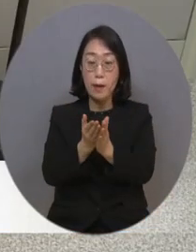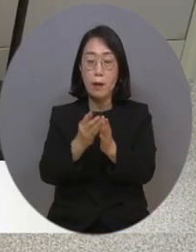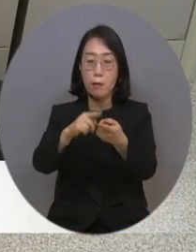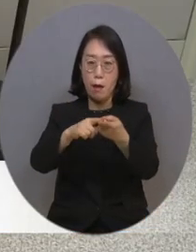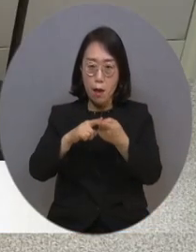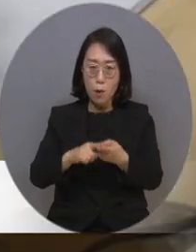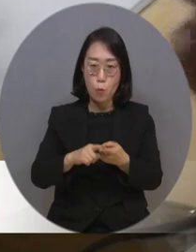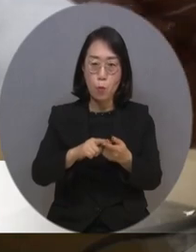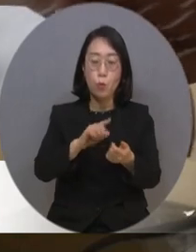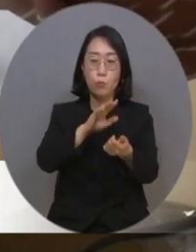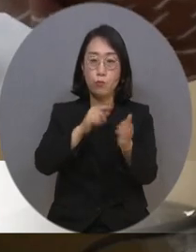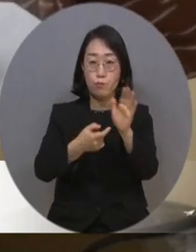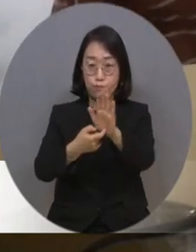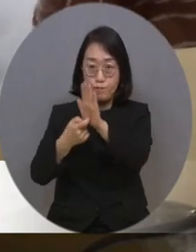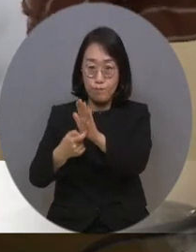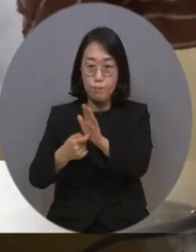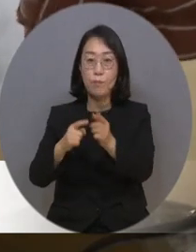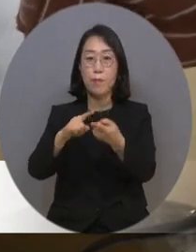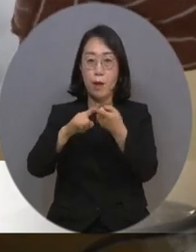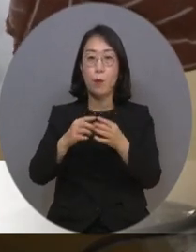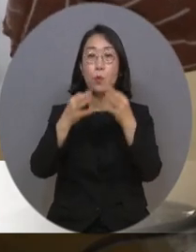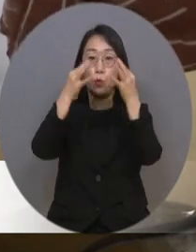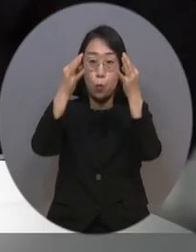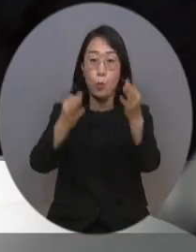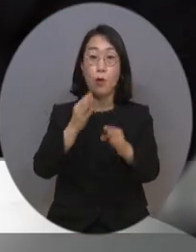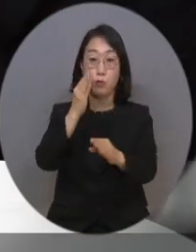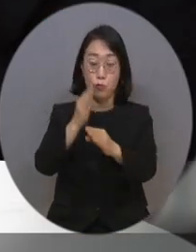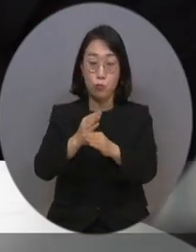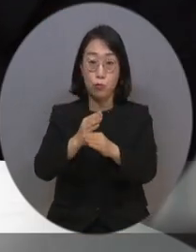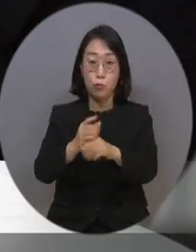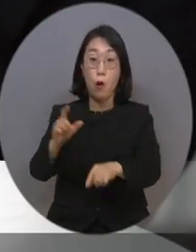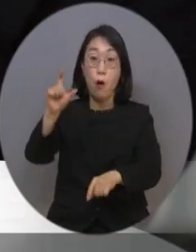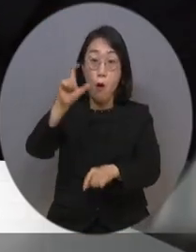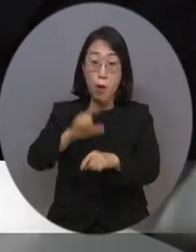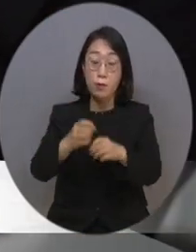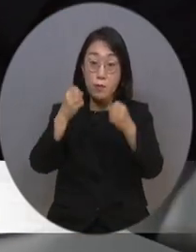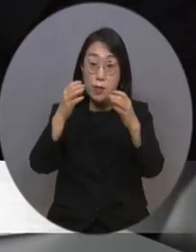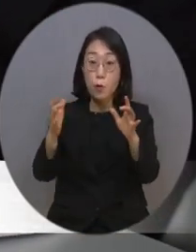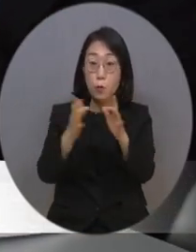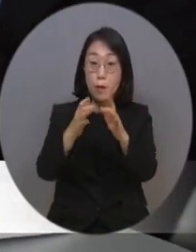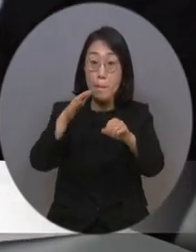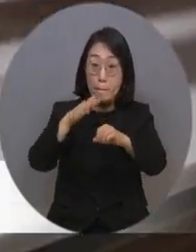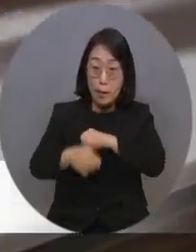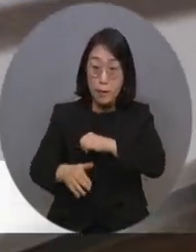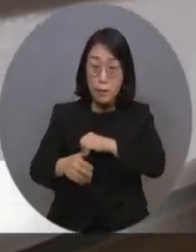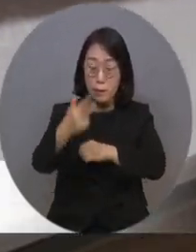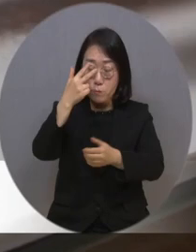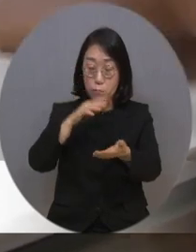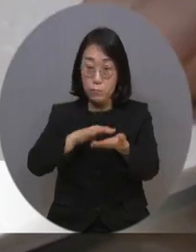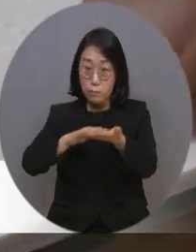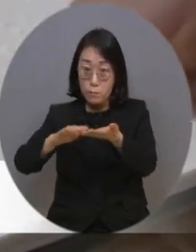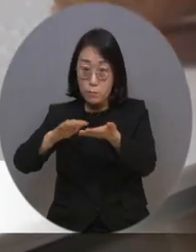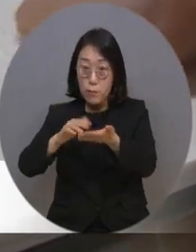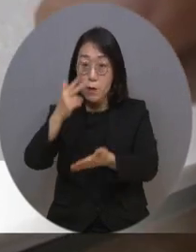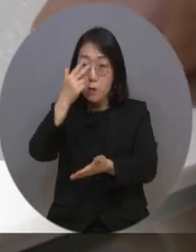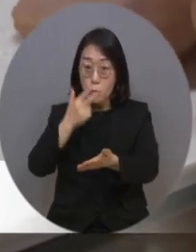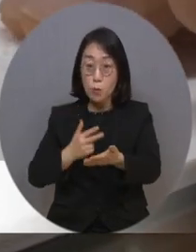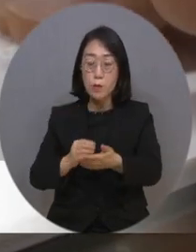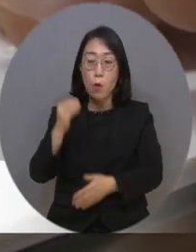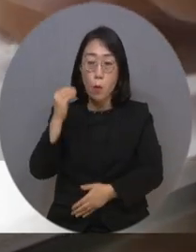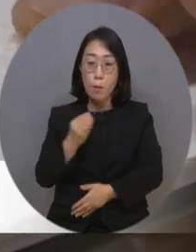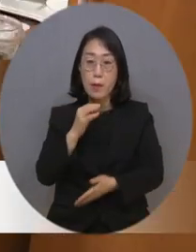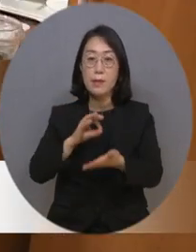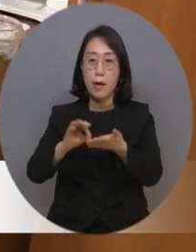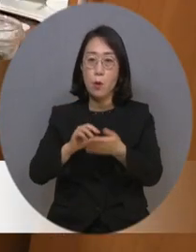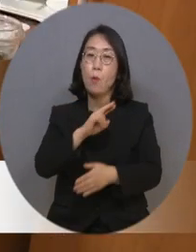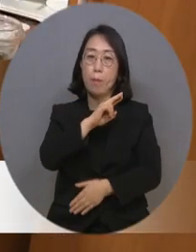접근성 고가 표준 지침을 준수하고 있습니다 이번 전자 점자 서비스 도입으로 시각장애인들의 누리집 이용이